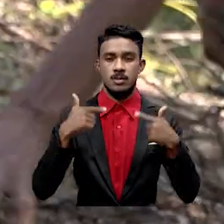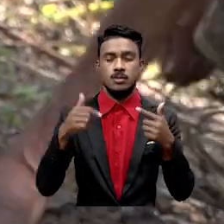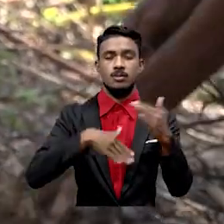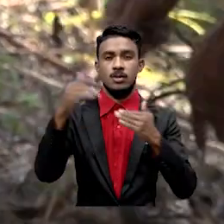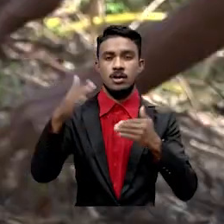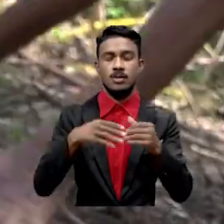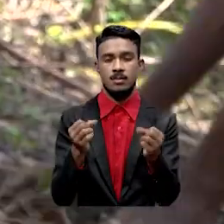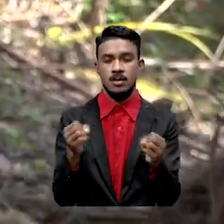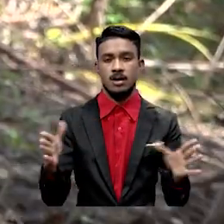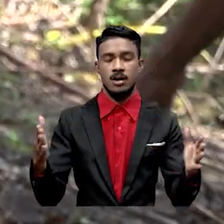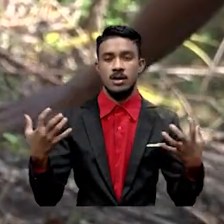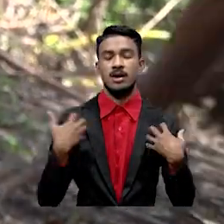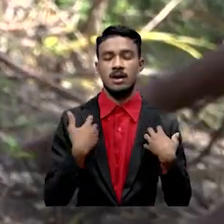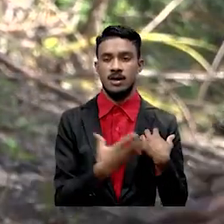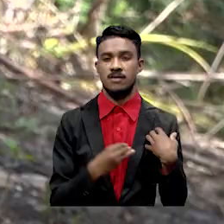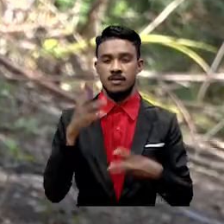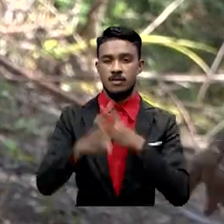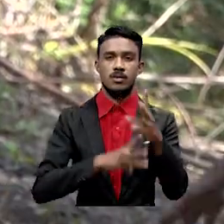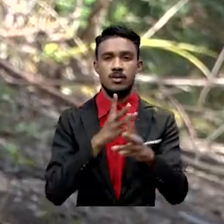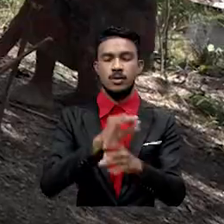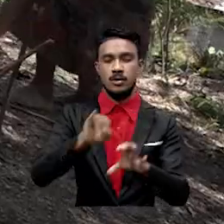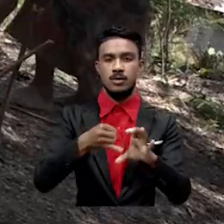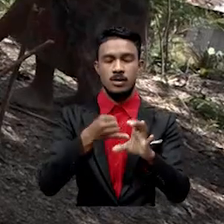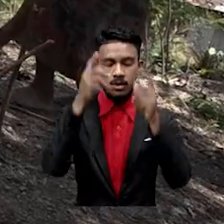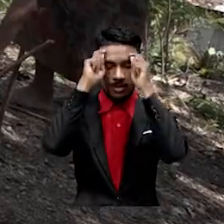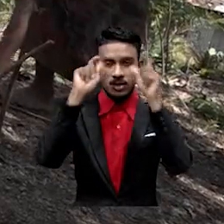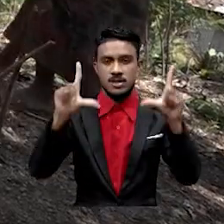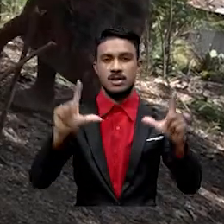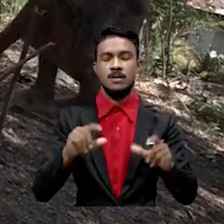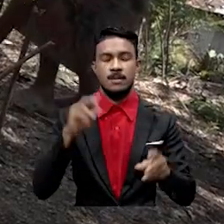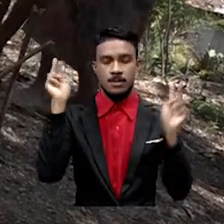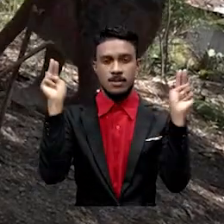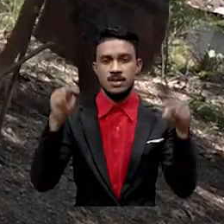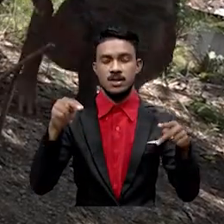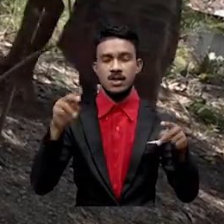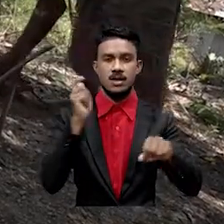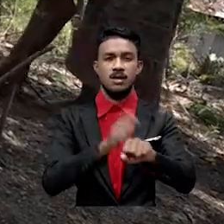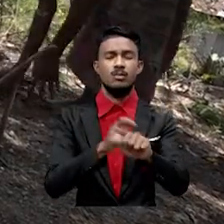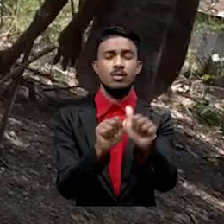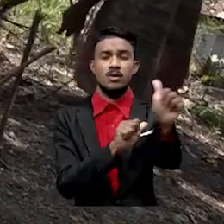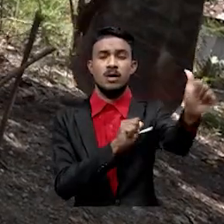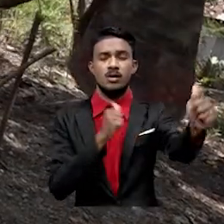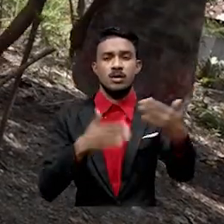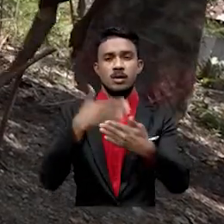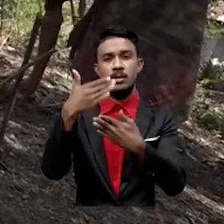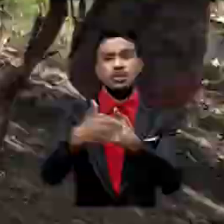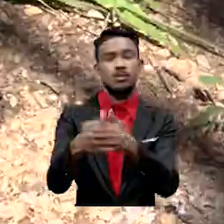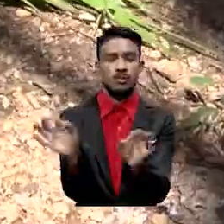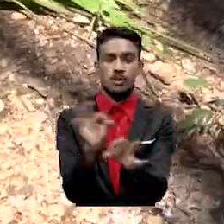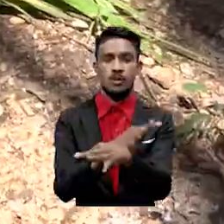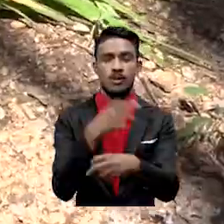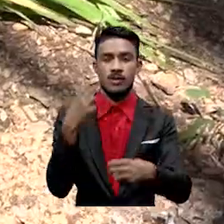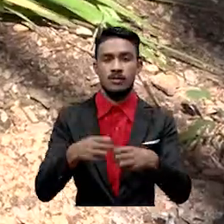barak nebe agora existi ia mundo, inclui Timor Leste. Precisa duni tempo naruk atu ultrapasa desafio barak nebe